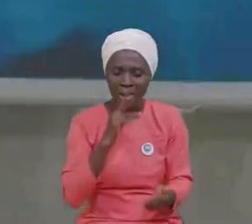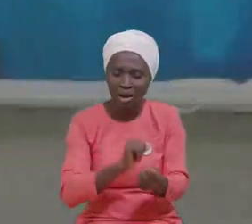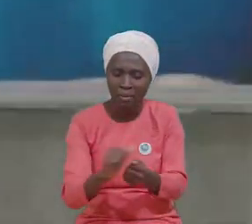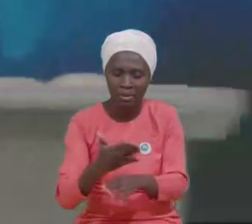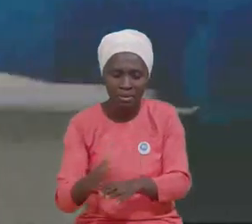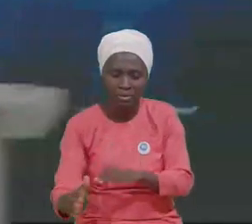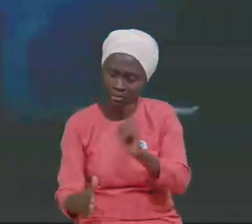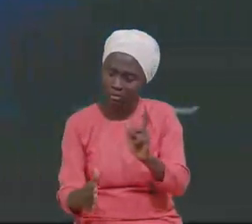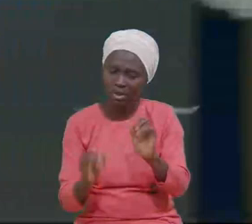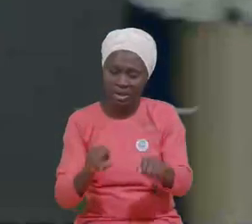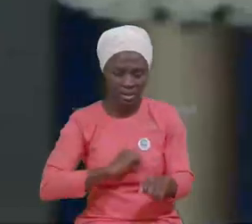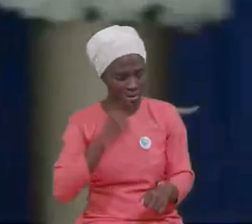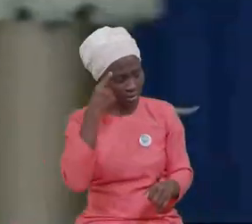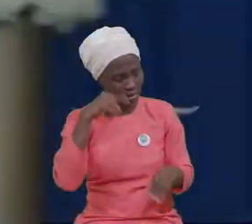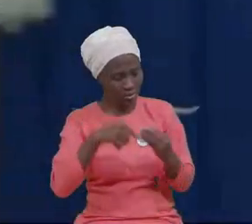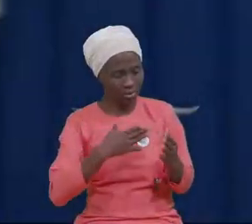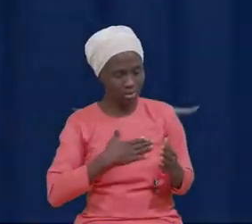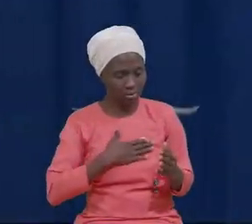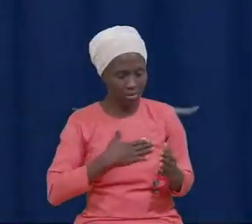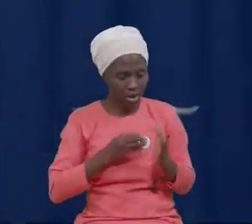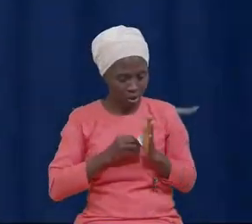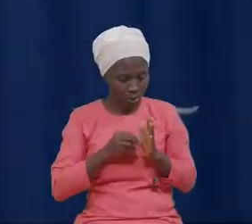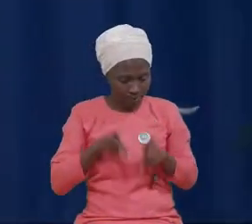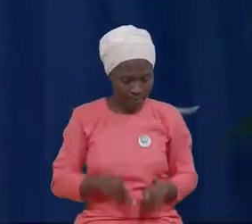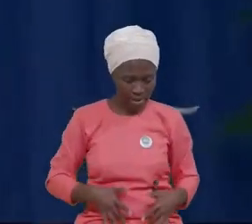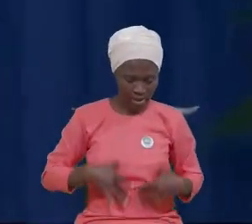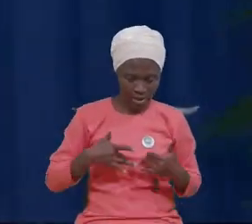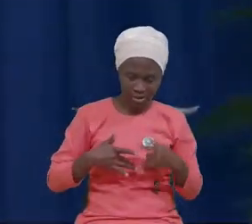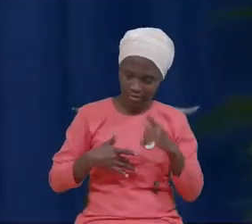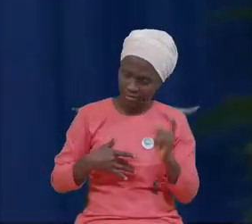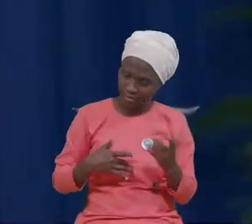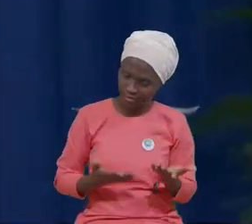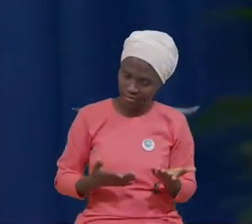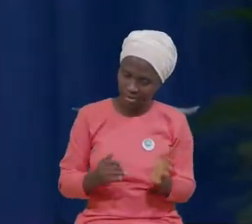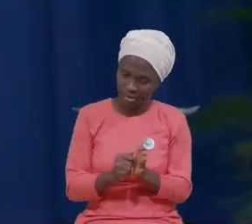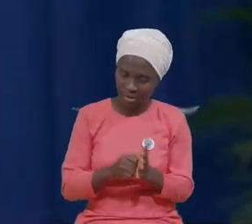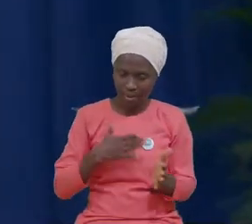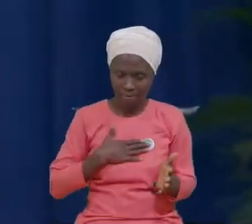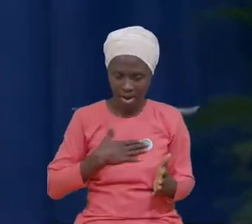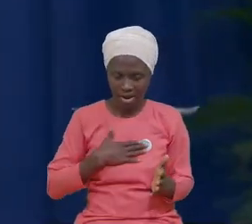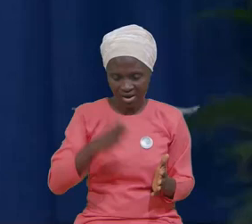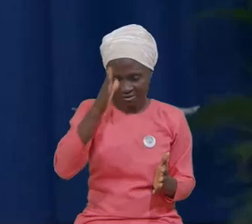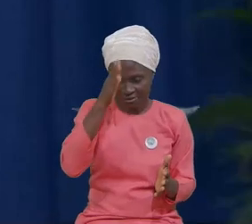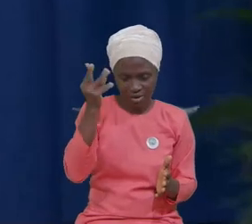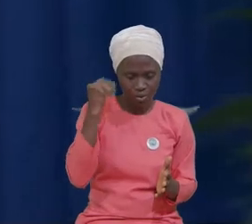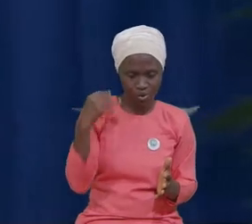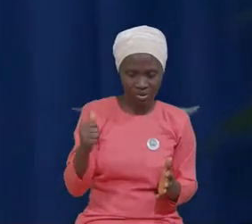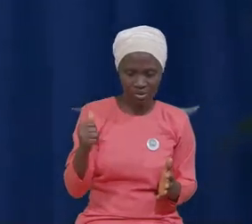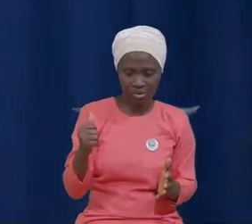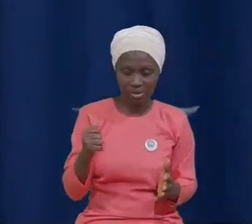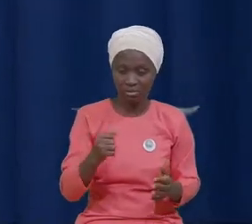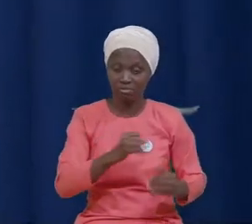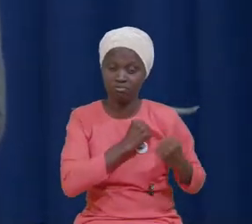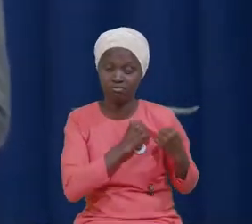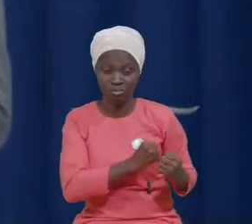que je peux penser à ma vie personnelle, mon père était un homme militant. Un